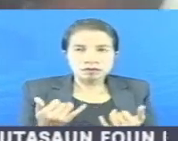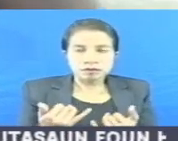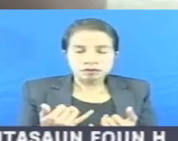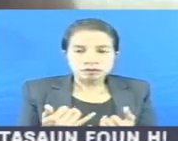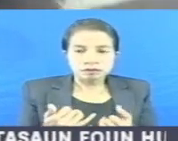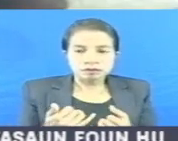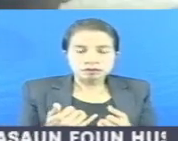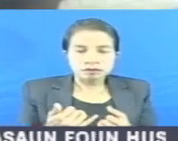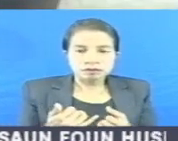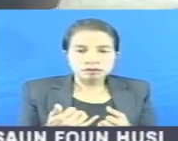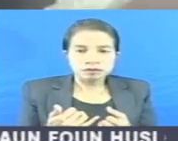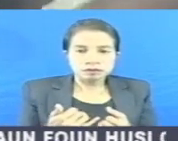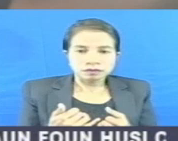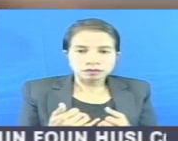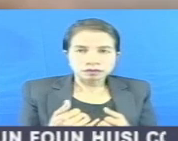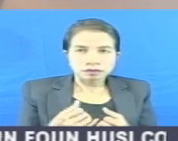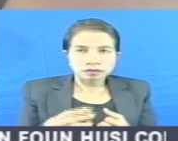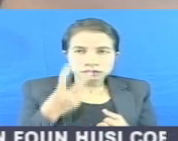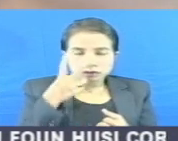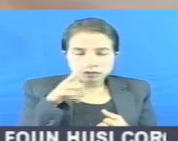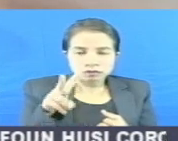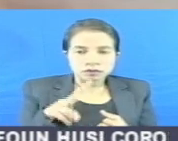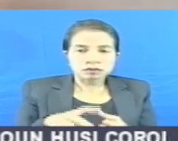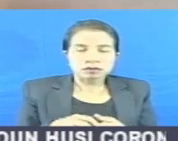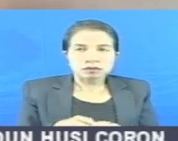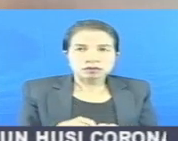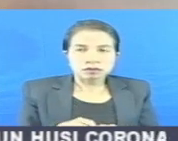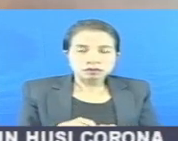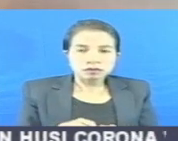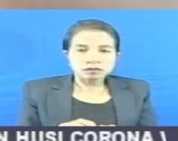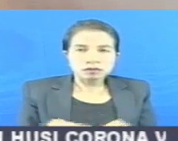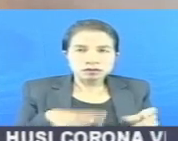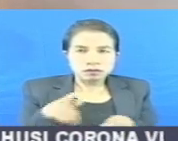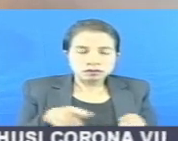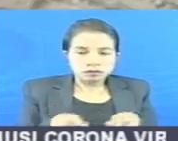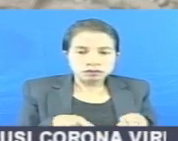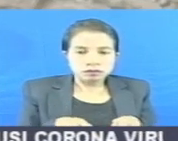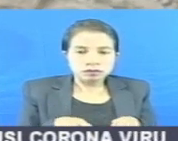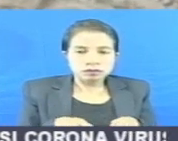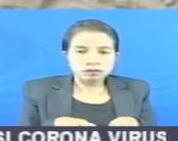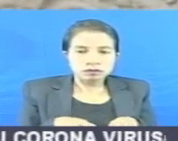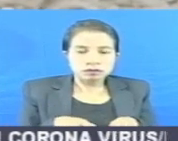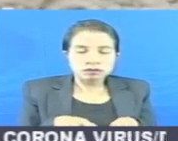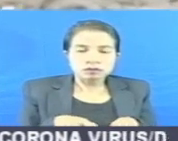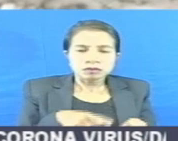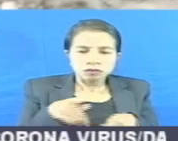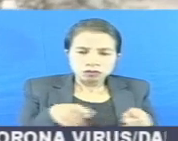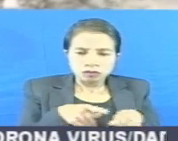ni hal-hal tu saya pun kiki kala. Lagi mah ini hari. Jadi saya ramai hari. Eh mah be, pun kiki sih mah terus